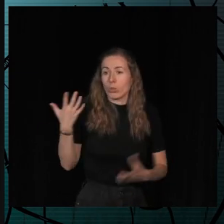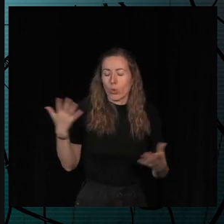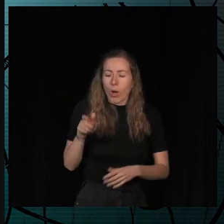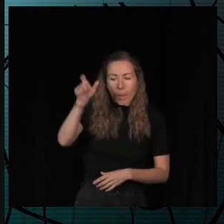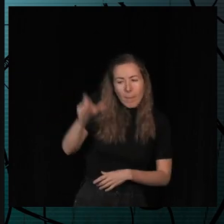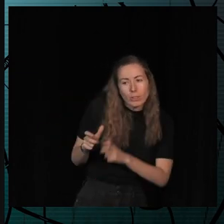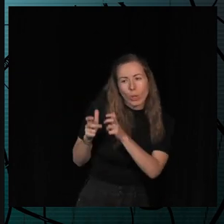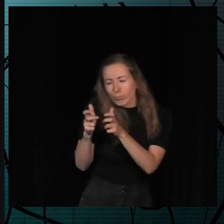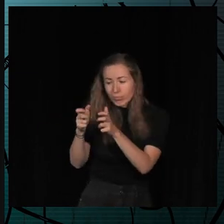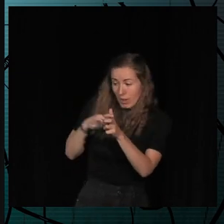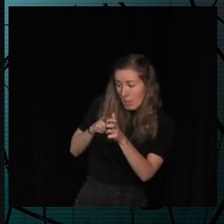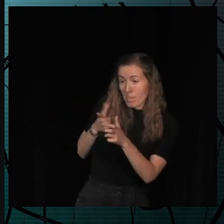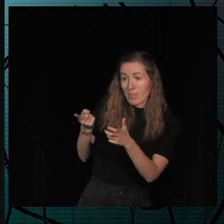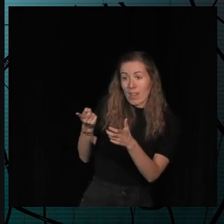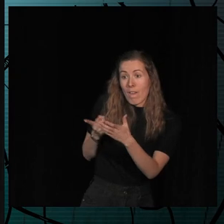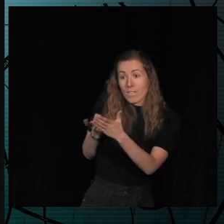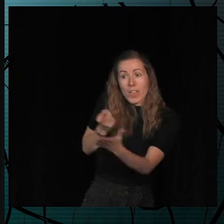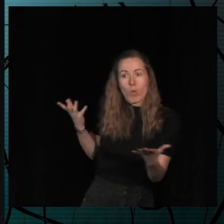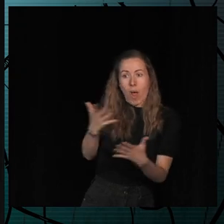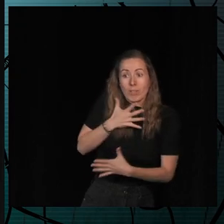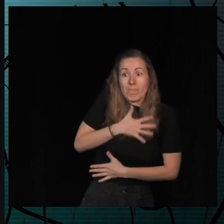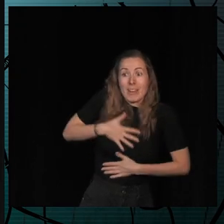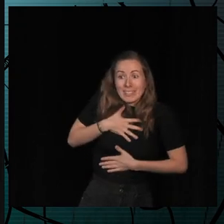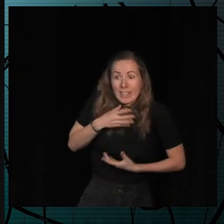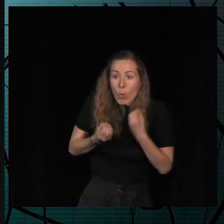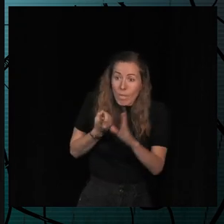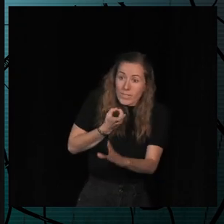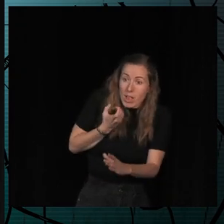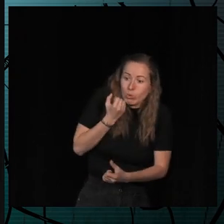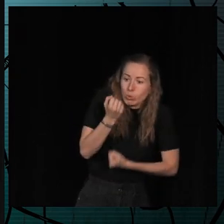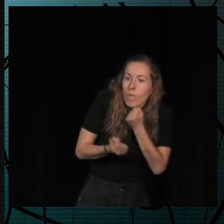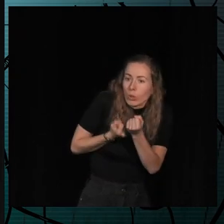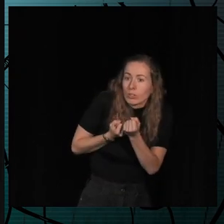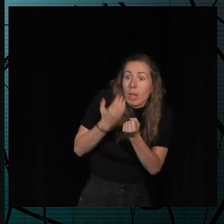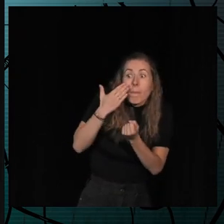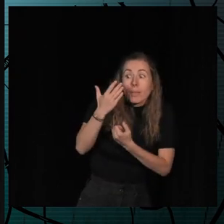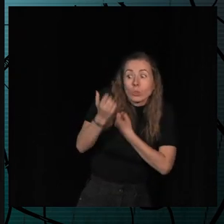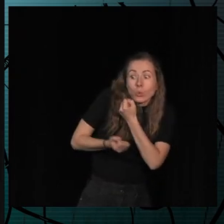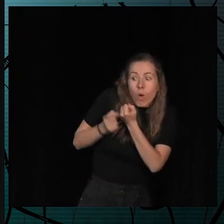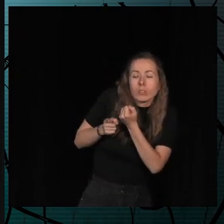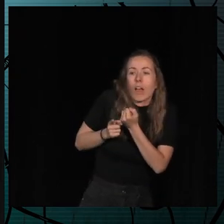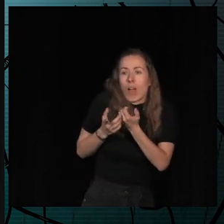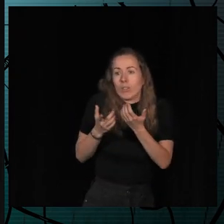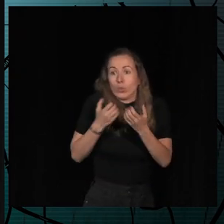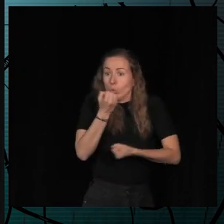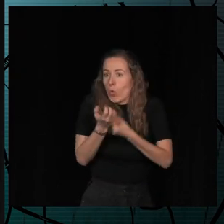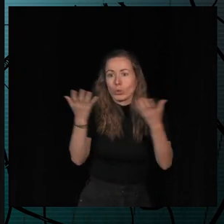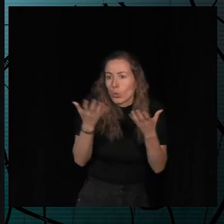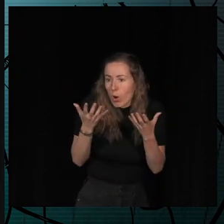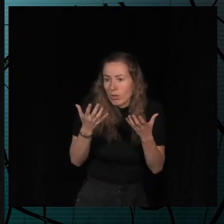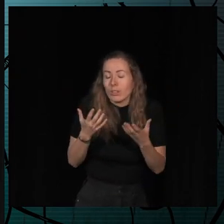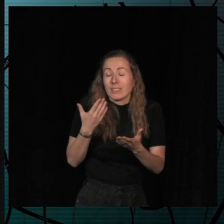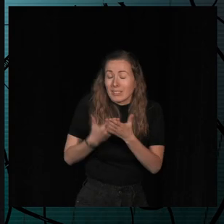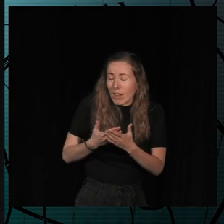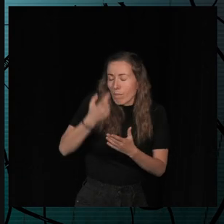fuir le déplaisir la souffrance quelle est la cause de la souffrance c'est cause et origine dès que vous entendez addiction faut penser cause et origine quelle est